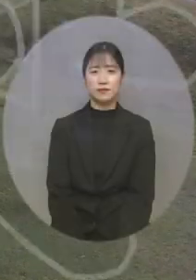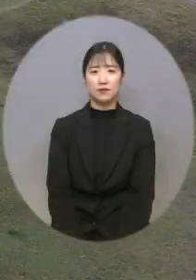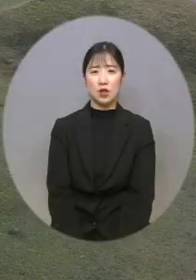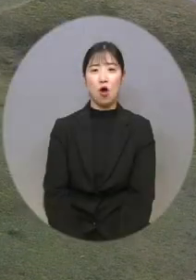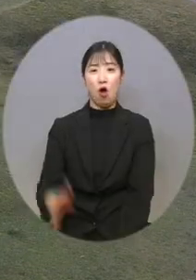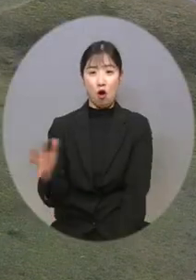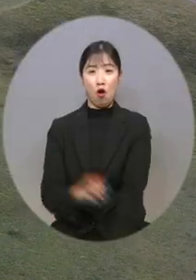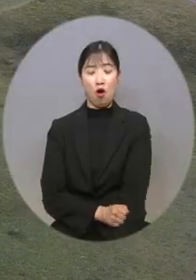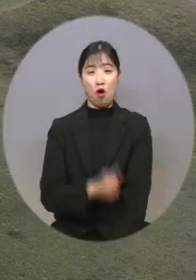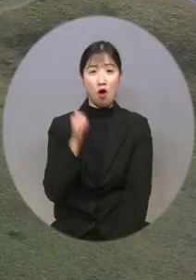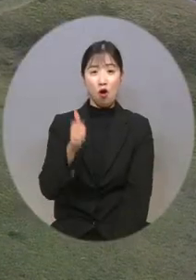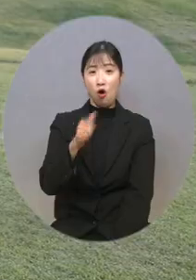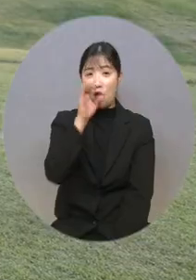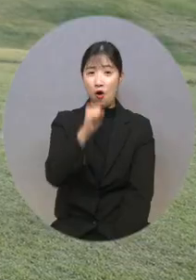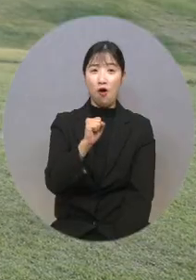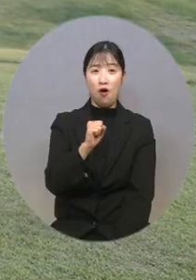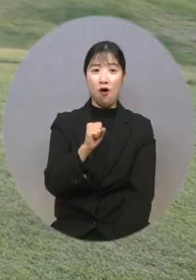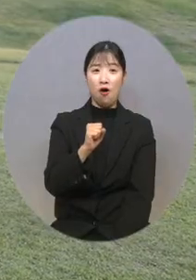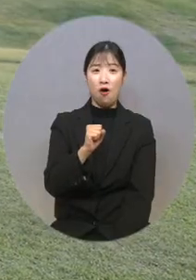굿샷! 오, 완전 잘 쳤다.